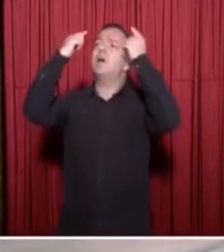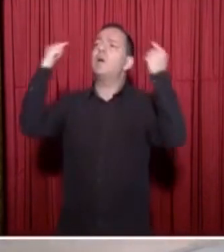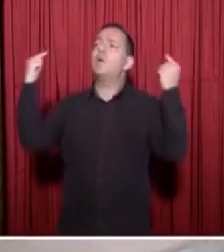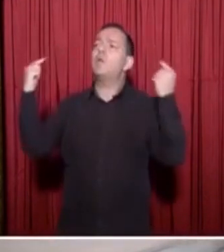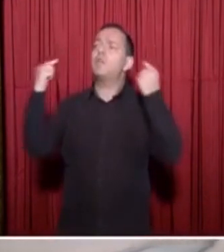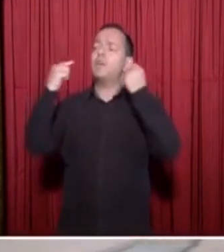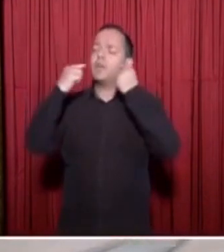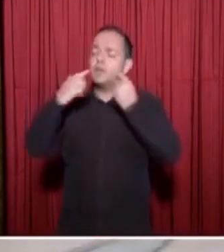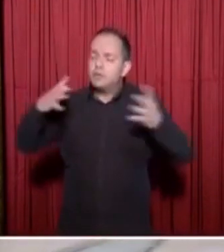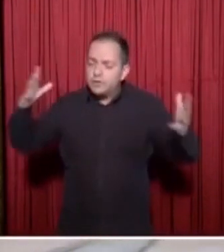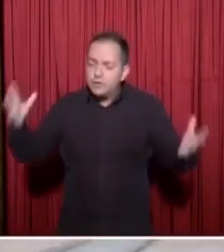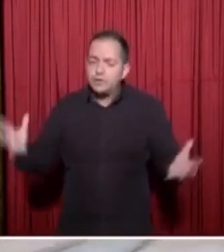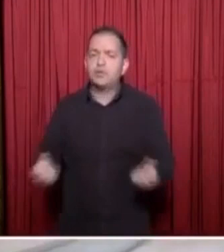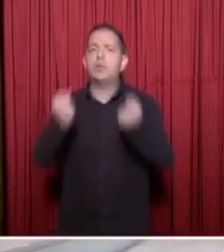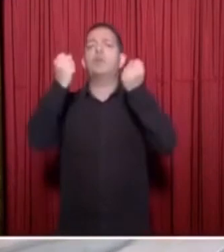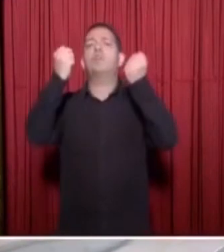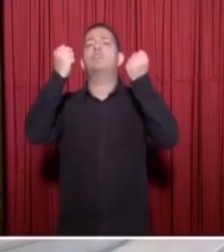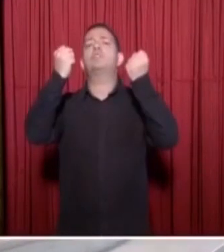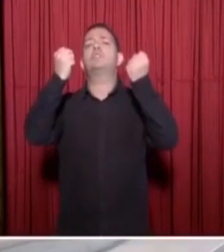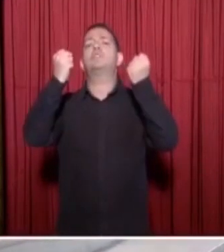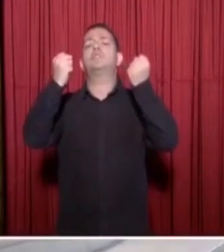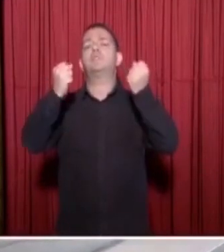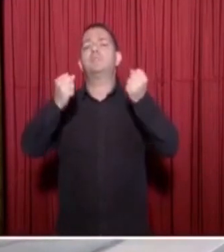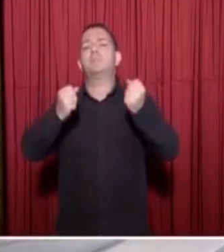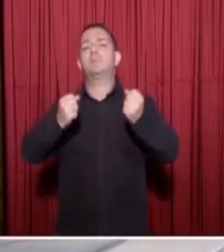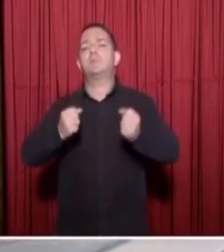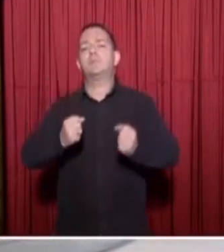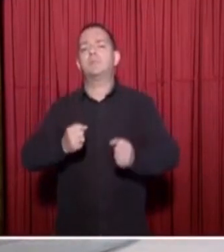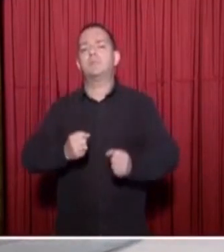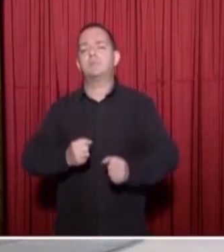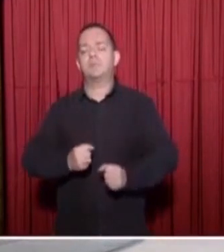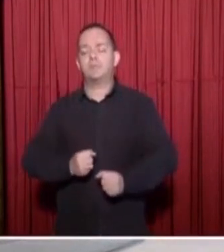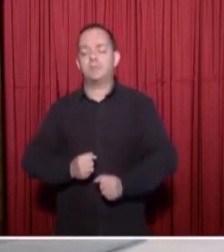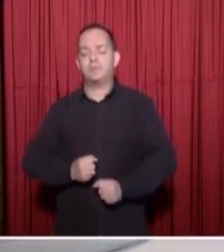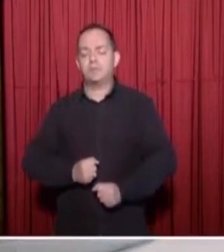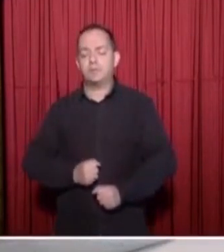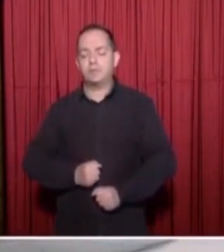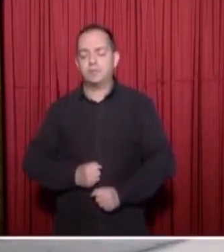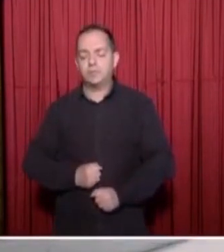Χριστέ ο Θεός και σώσον ημάς.